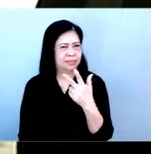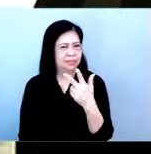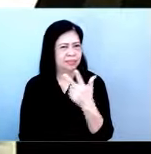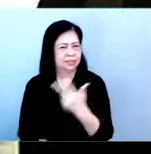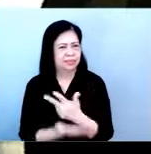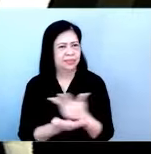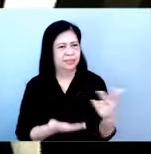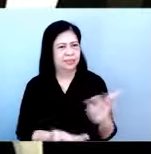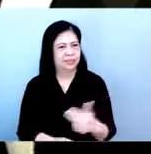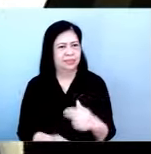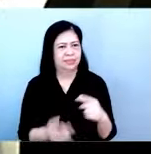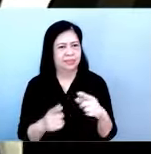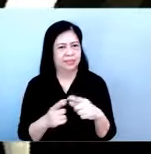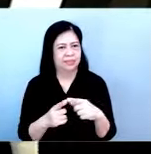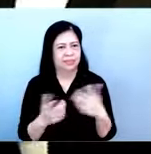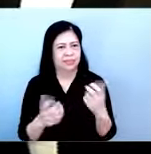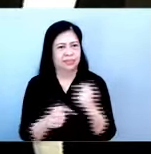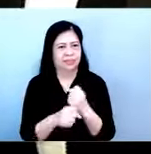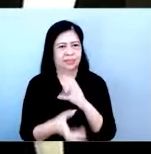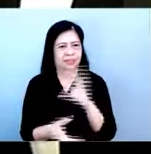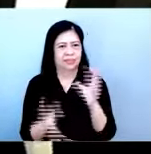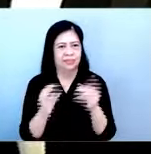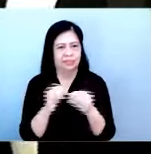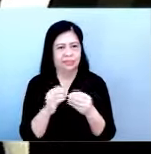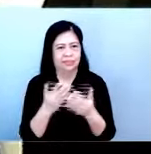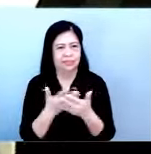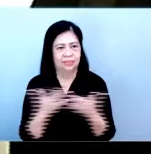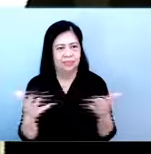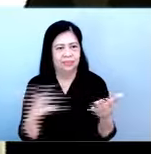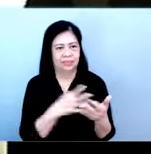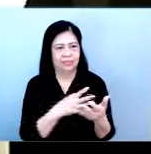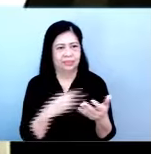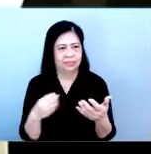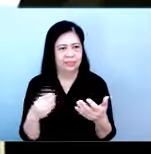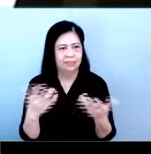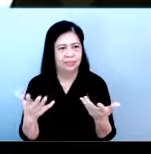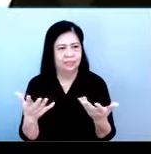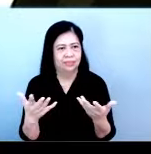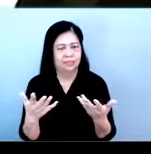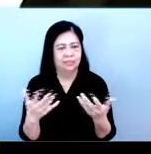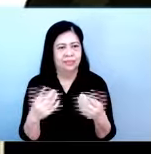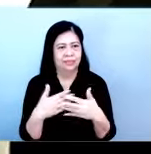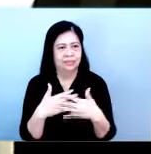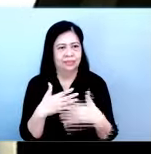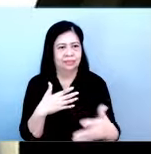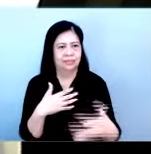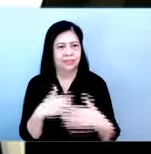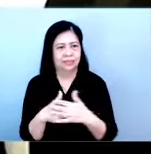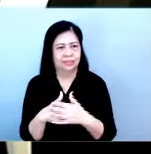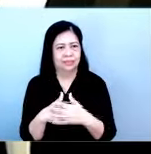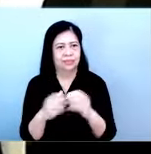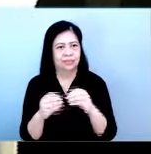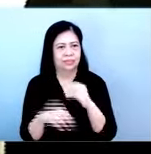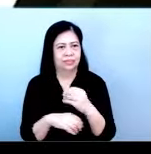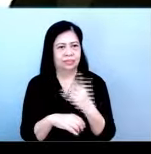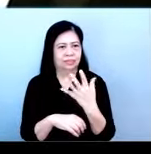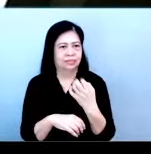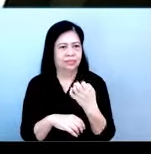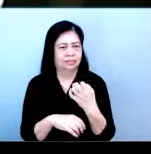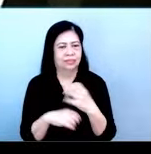a little over three weeks to produce the entire thing. And it will span more than just a little over 500